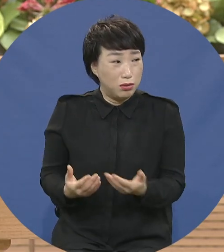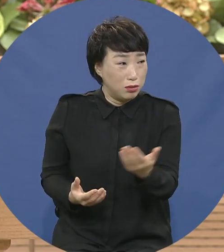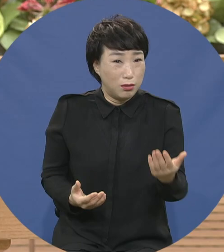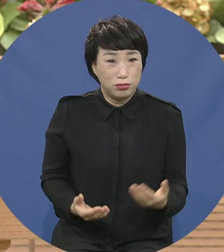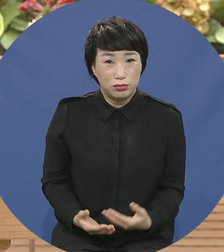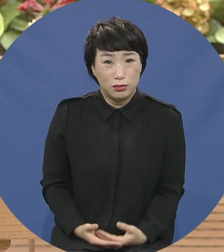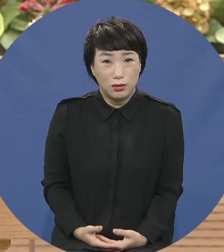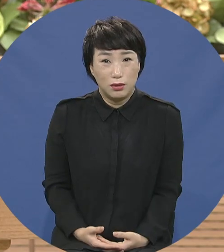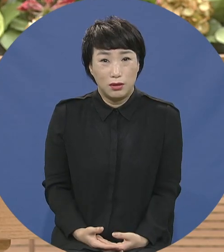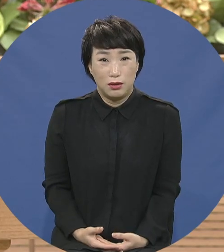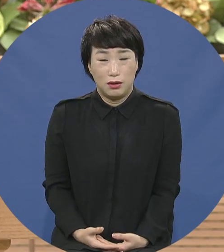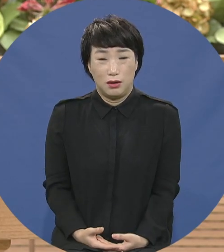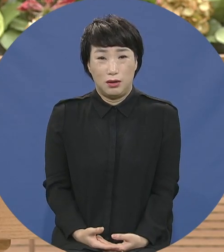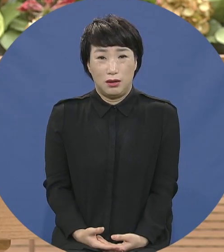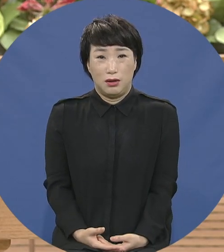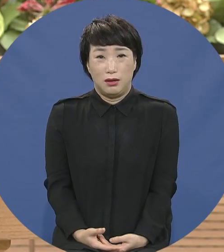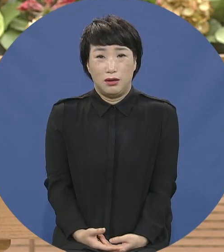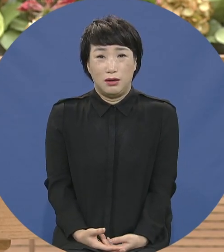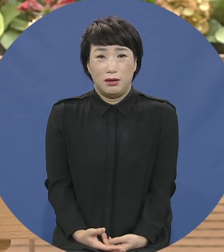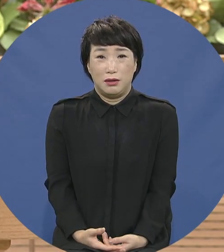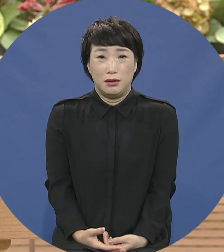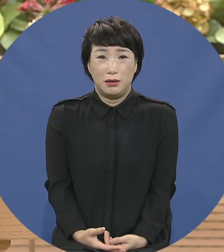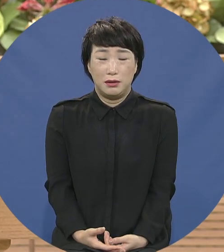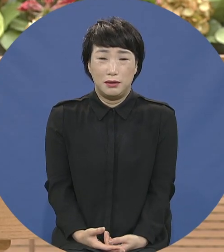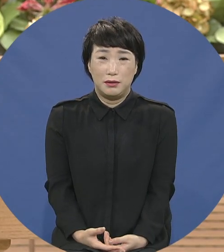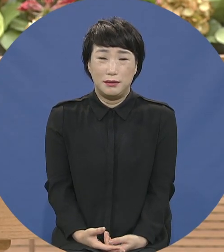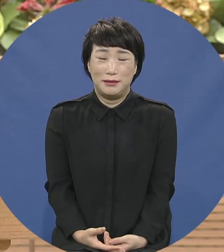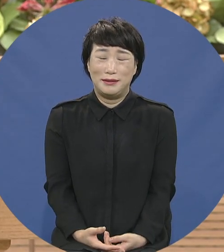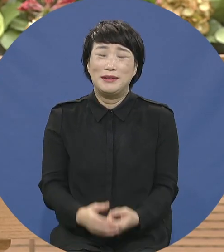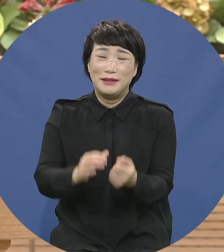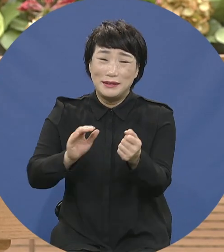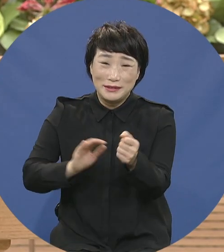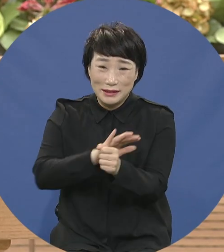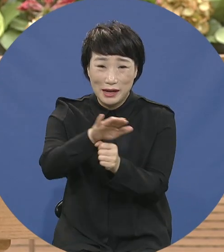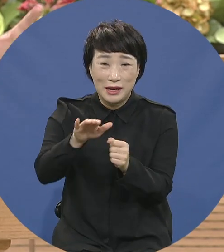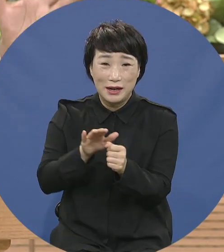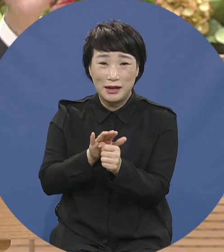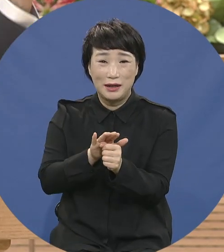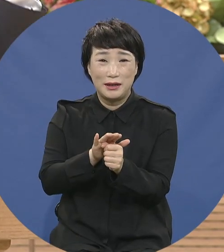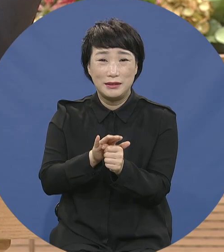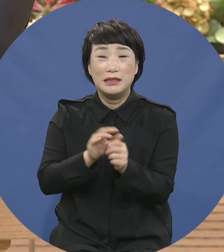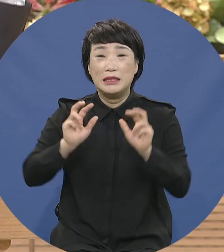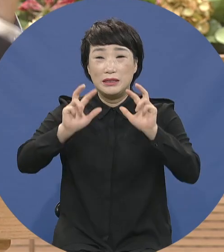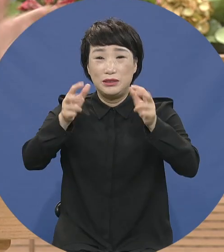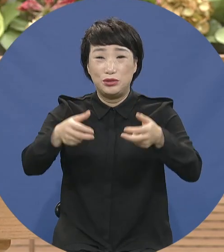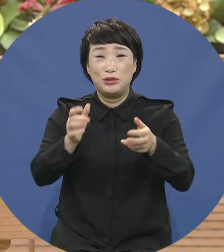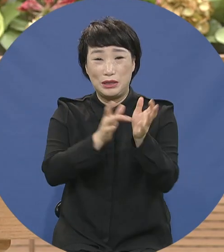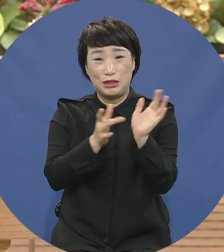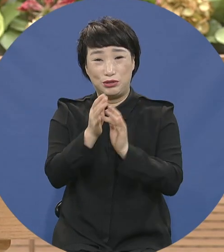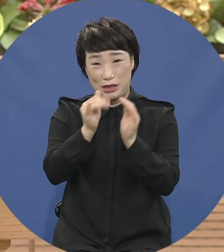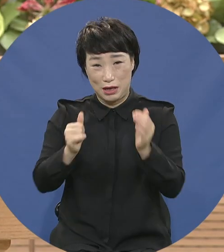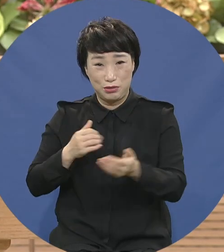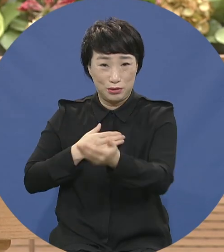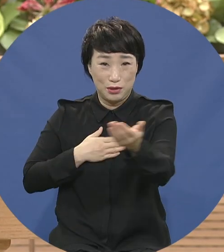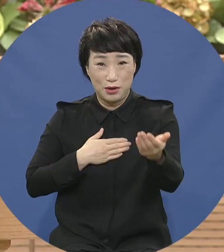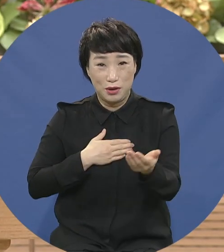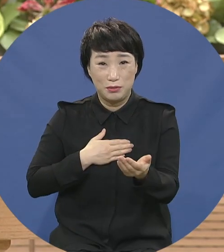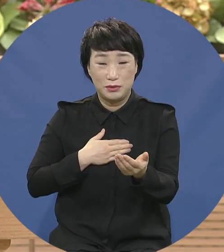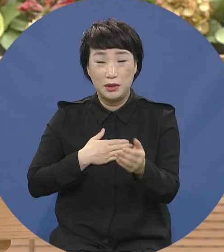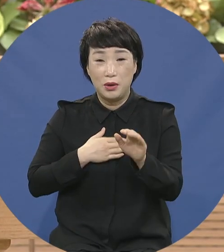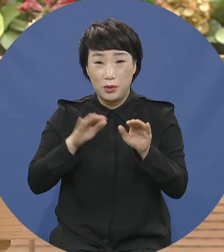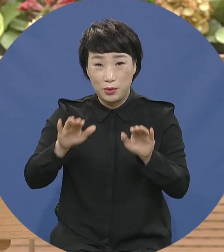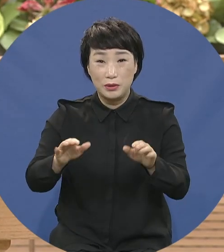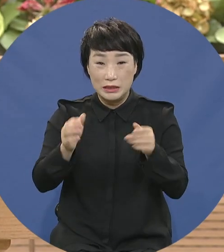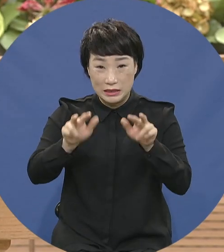이쯤 되면 어떻게 해야 될까? 응? 사랑하는 지구촌 예수 가족이요,